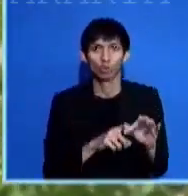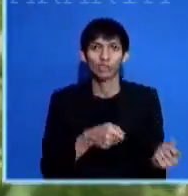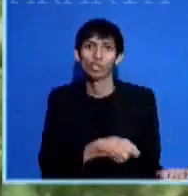asung pelapuran